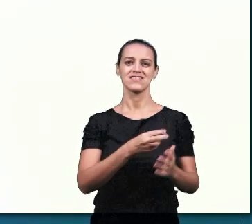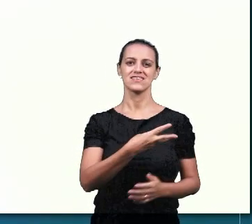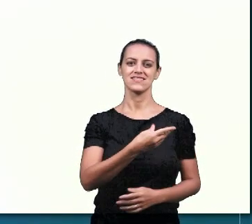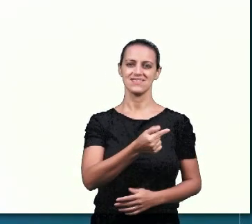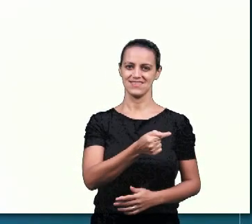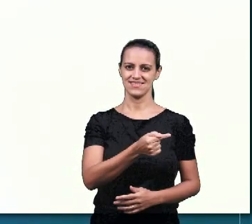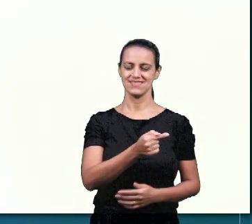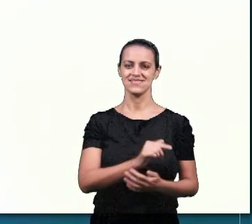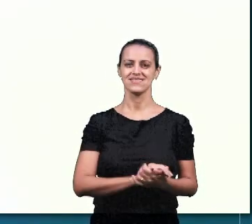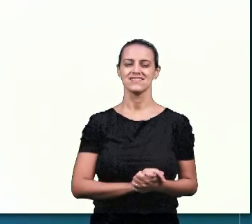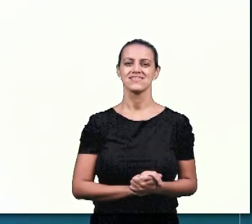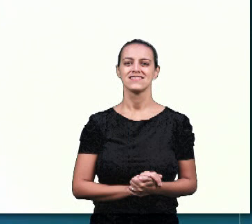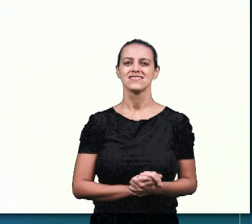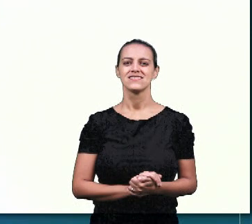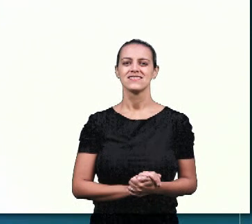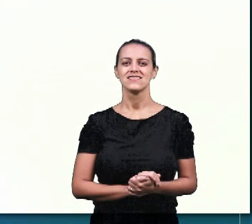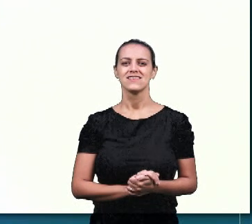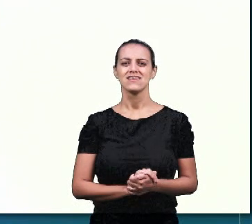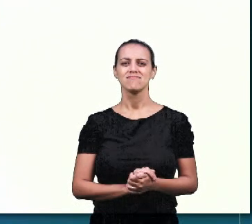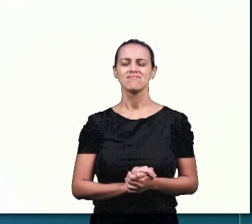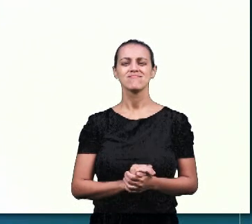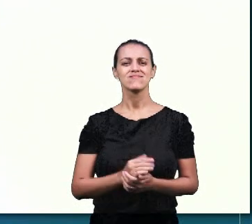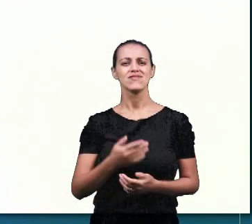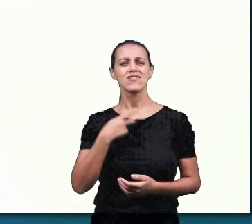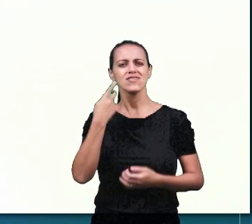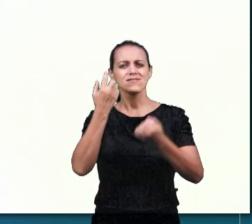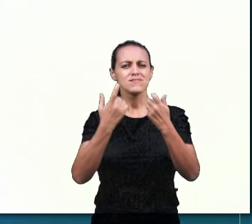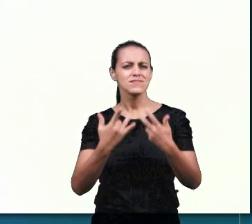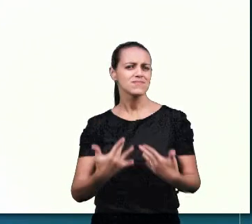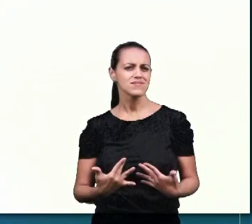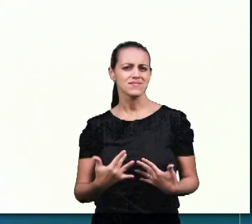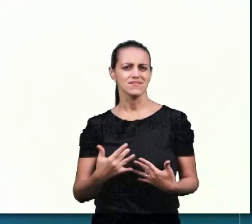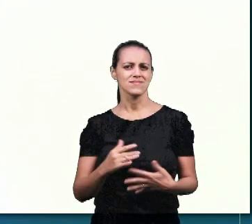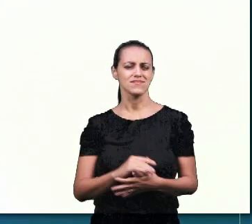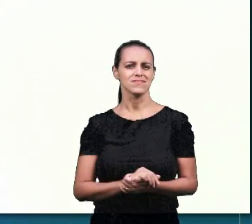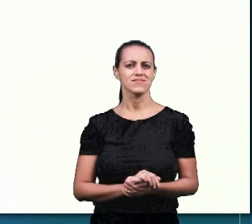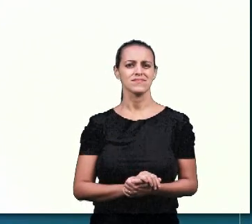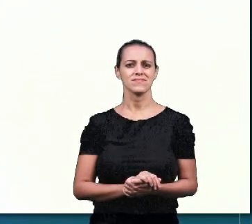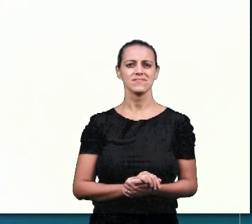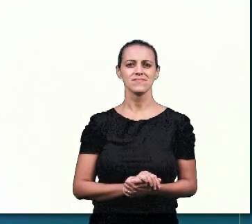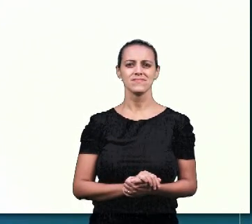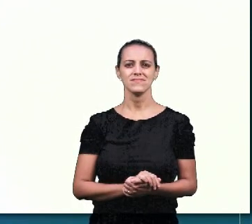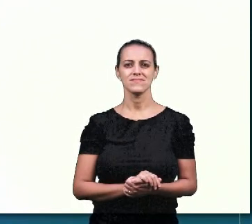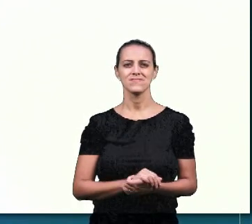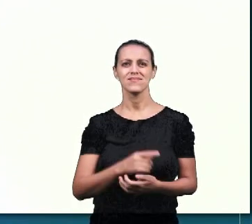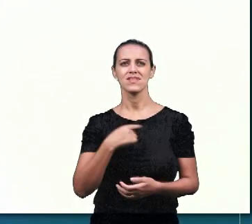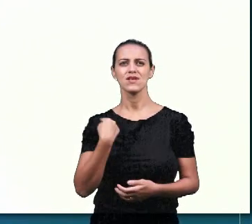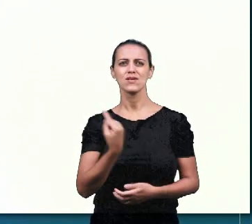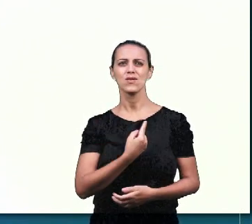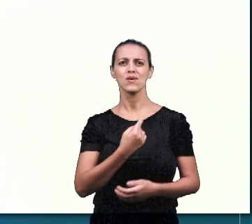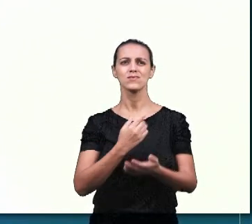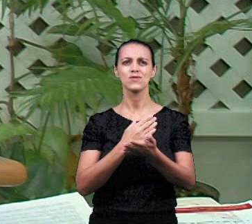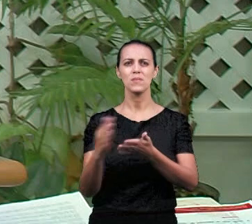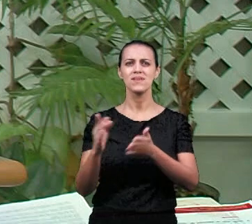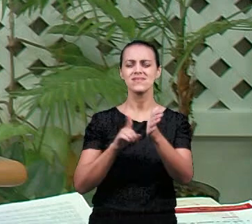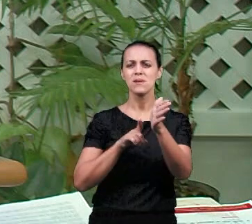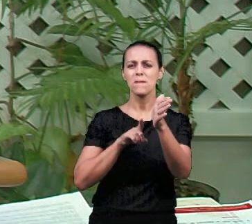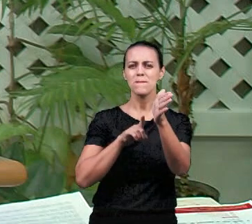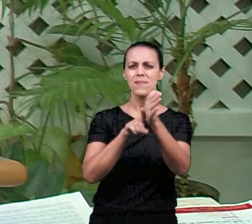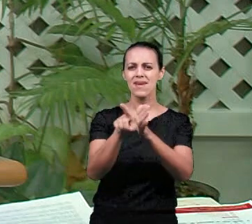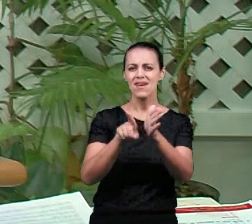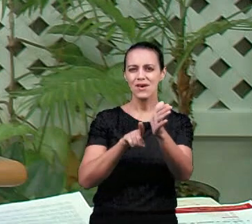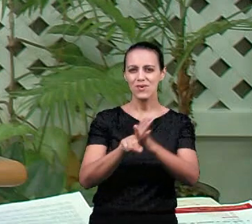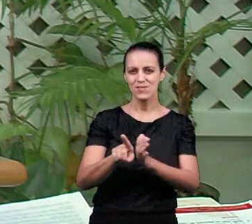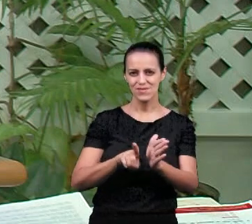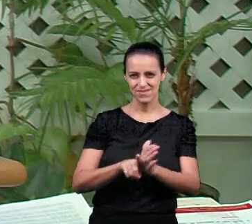25 à 37? Juste une explication ici. Quand nous avons commencé à poser les questions, nous